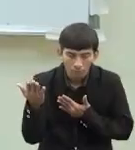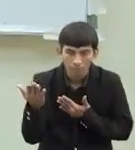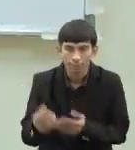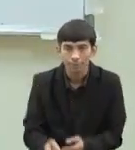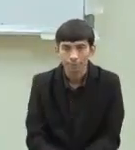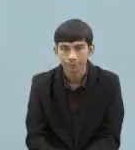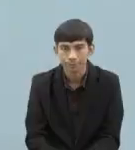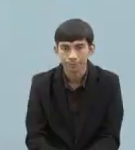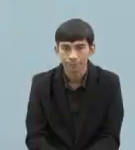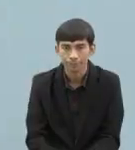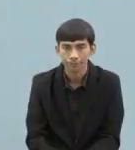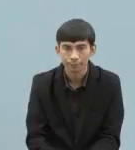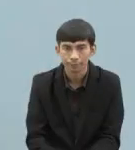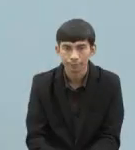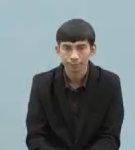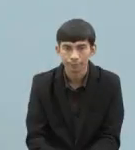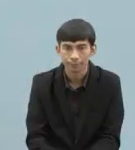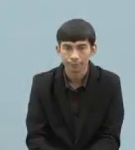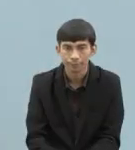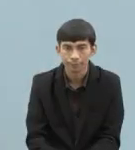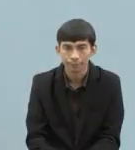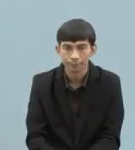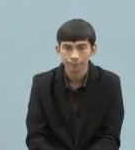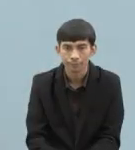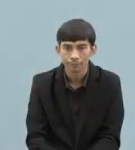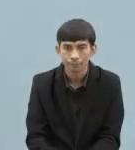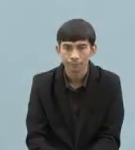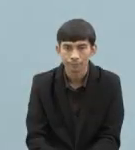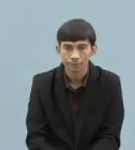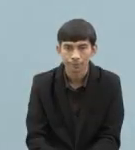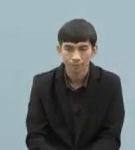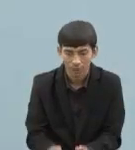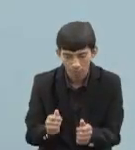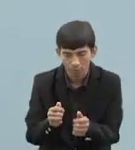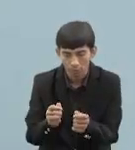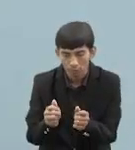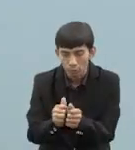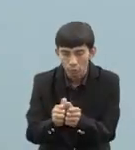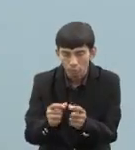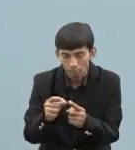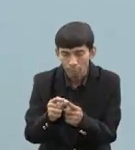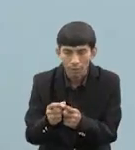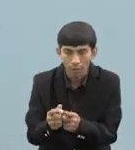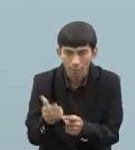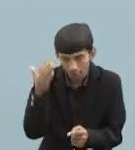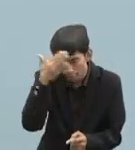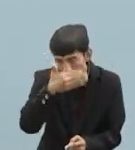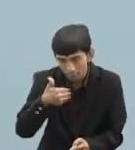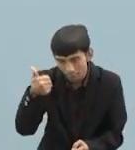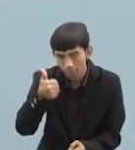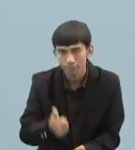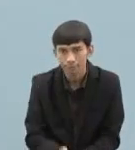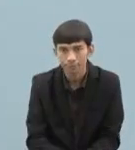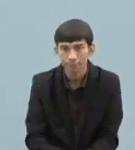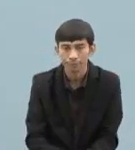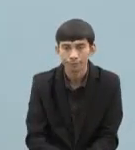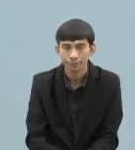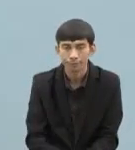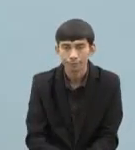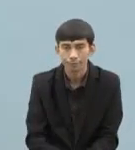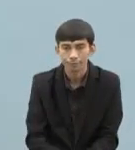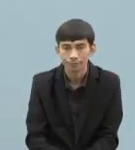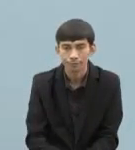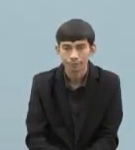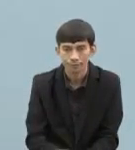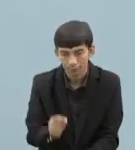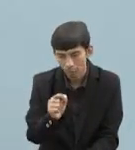nò, chứ nào càng là chấp mắt nạc cừu cùng chơi tay mặt đoàn tớ. Chụp mấy nạc bị thả sron. Tại con mấy con tam nạc cừu của bạn ai nè con á. Con khoảng là